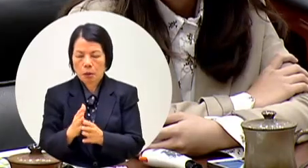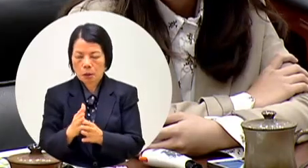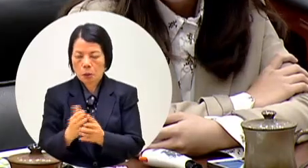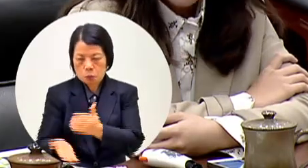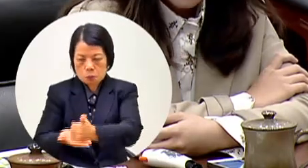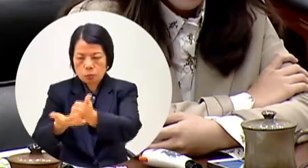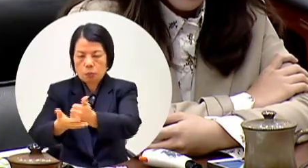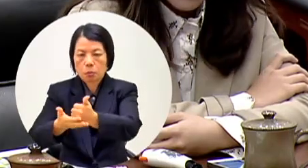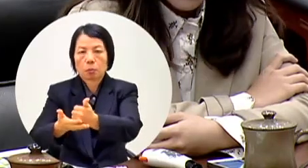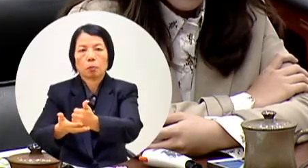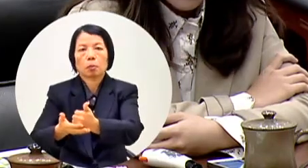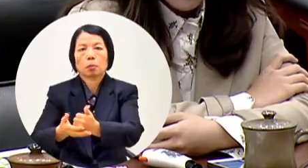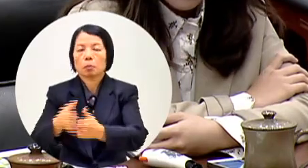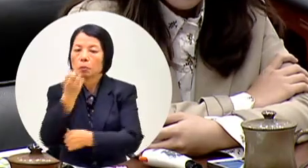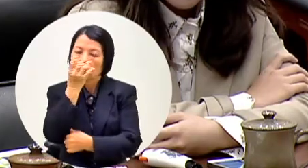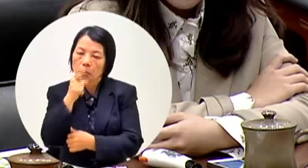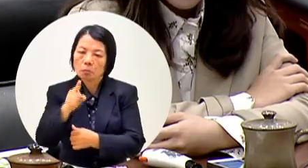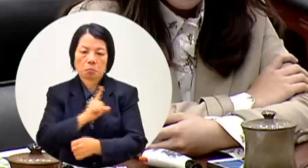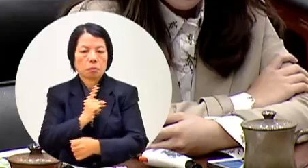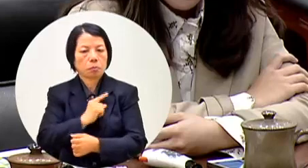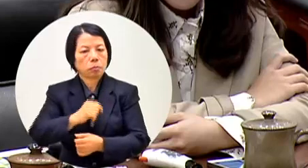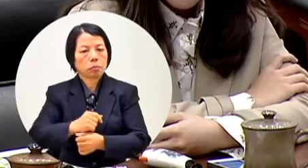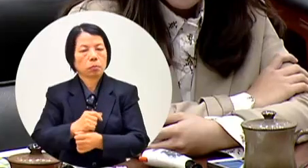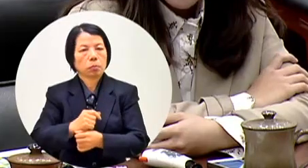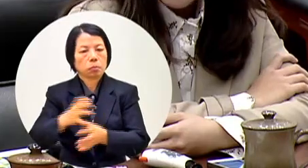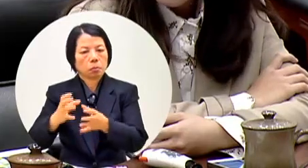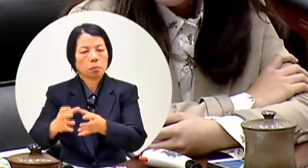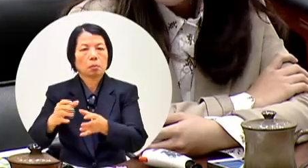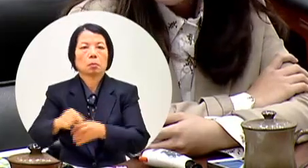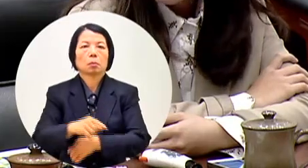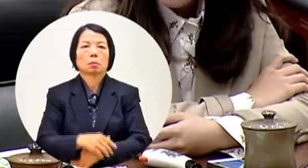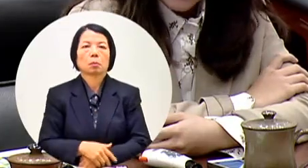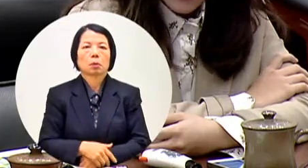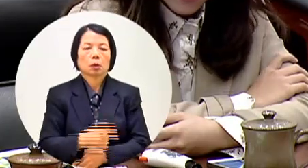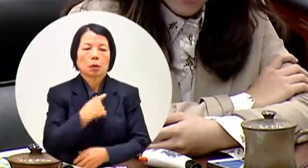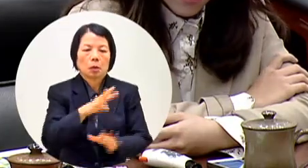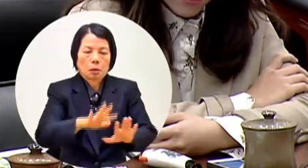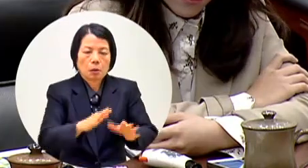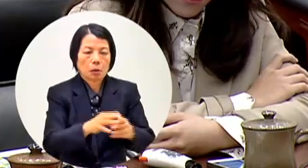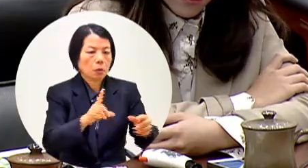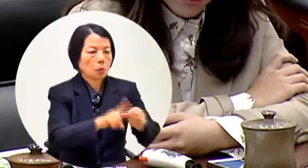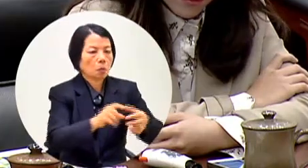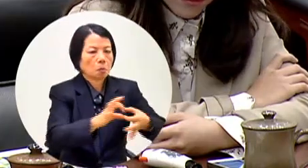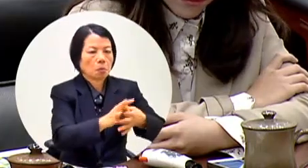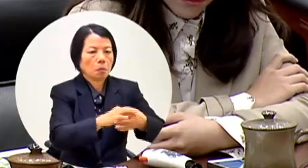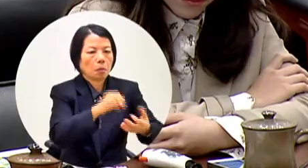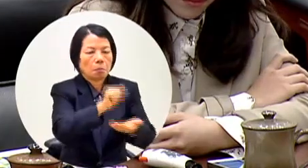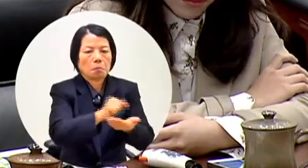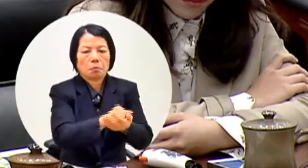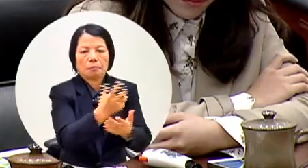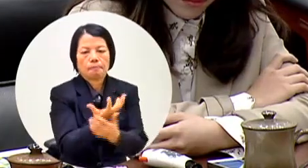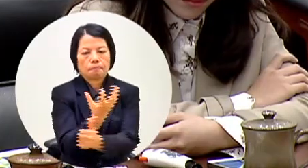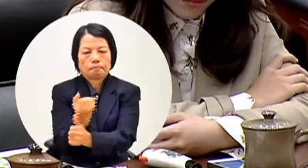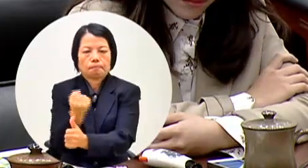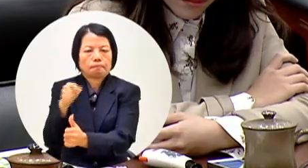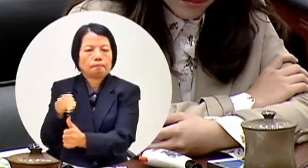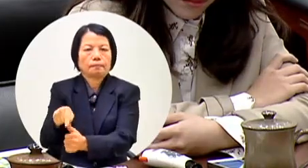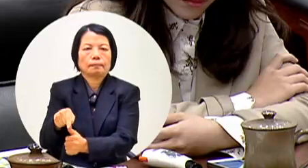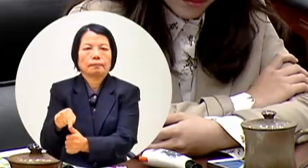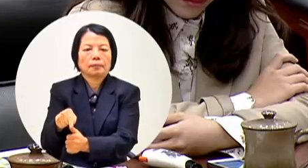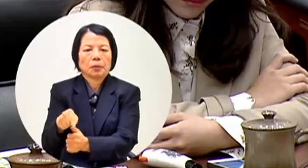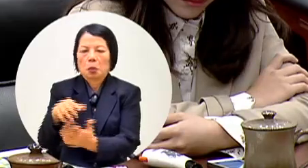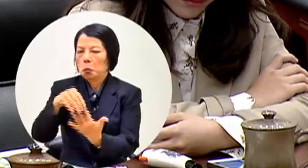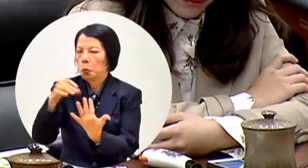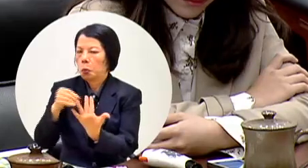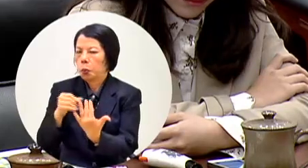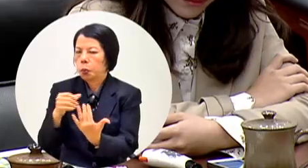自治，中联办我们知道它实际上面去操控香港的选举，那这个实际上面